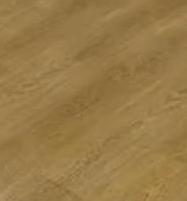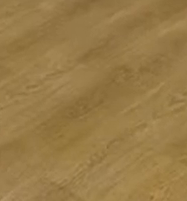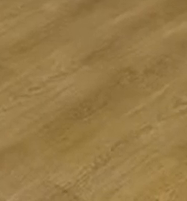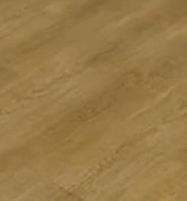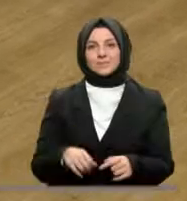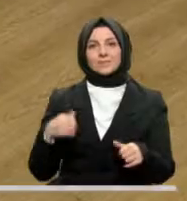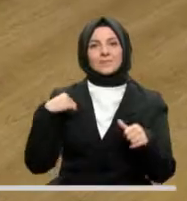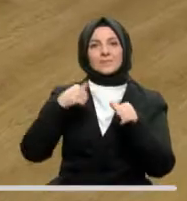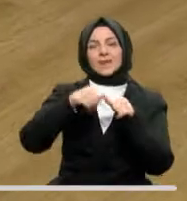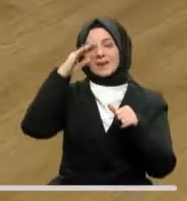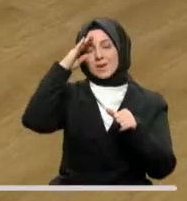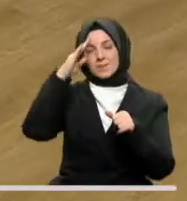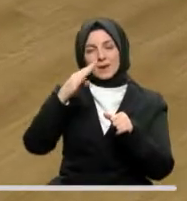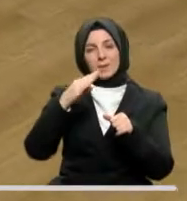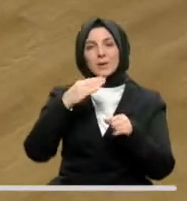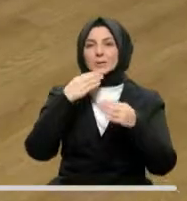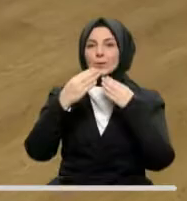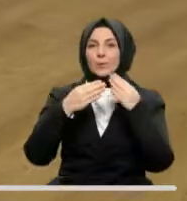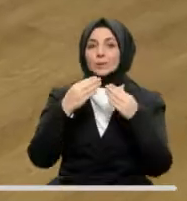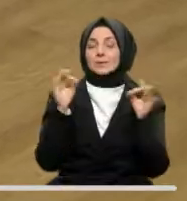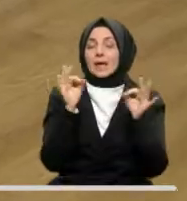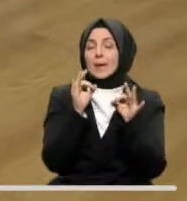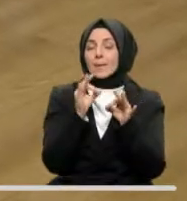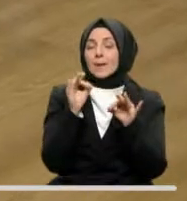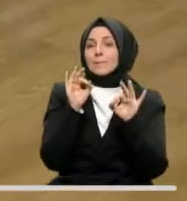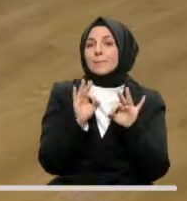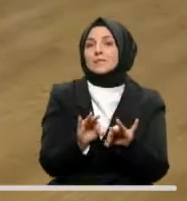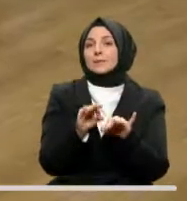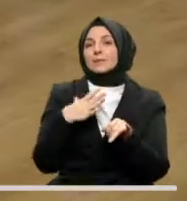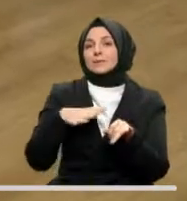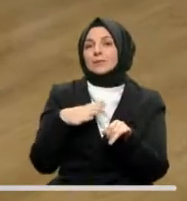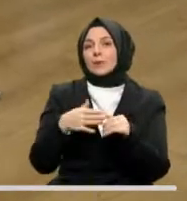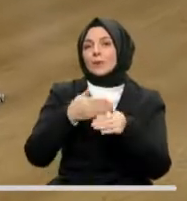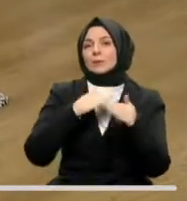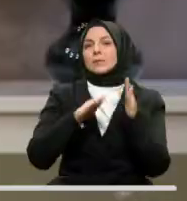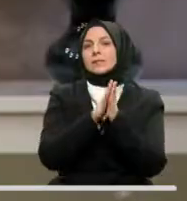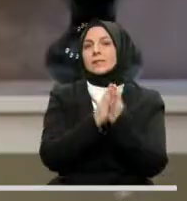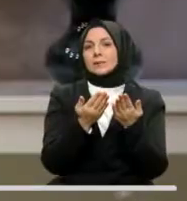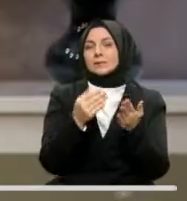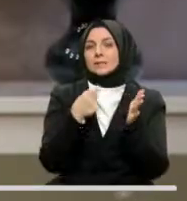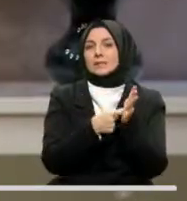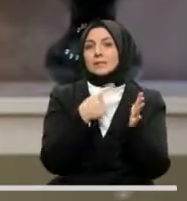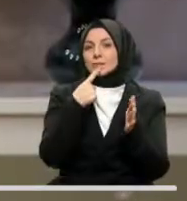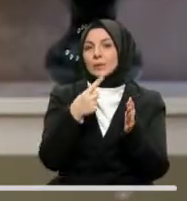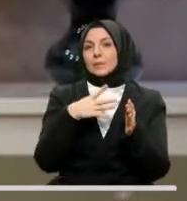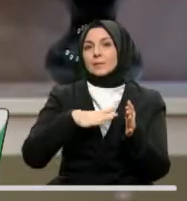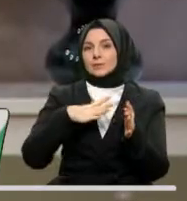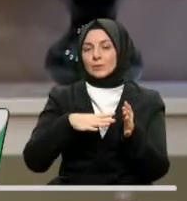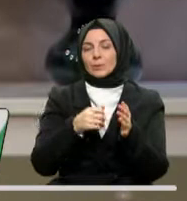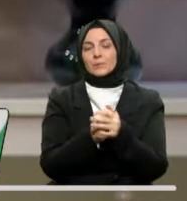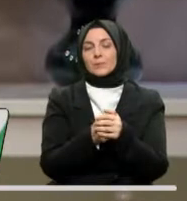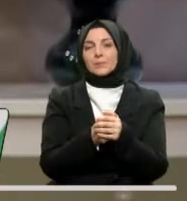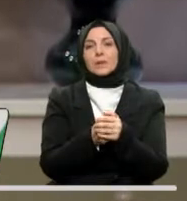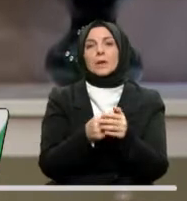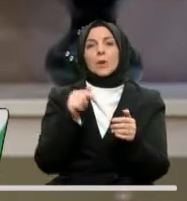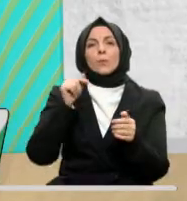tekrar Merhaba efendim sohbetimize hızlıca başlamak istiyorum ama öncesinde size için hemen kitabımızın ismini söyleyeyim takvimle dini istiyorum